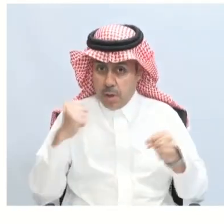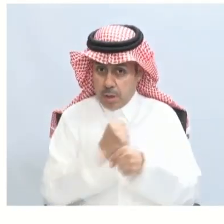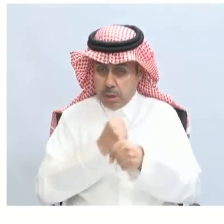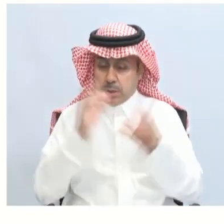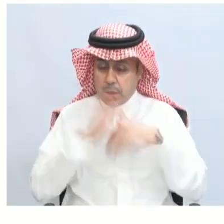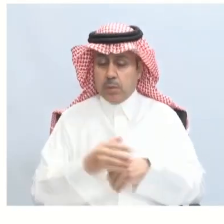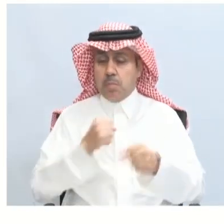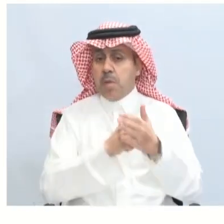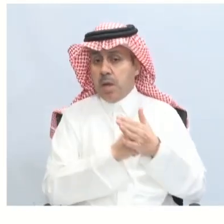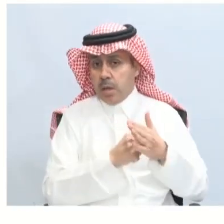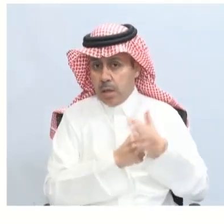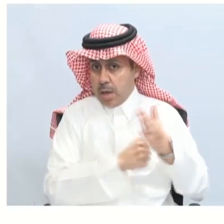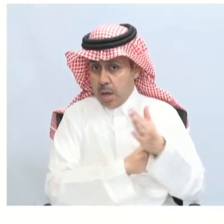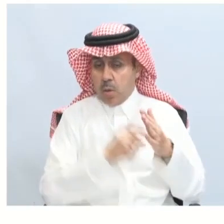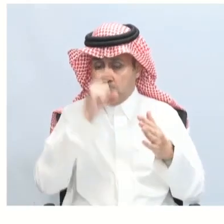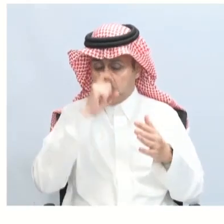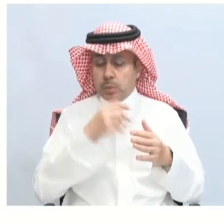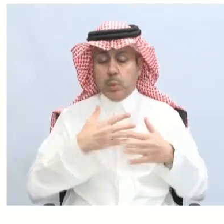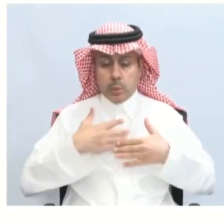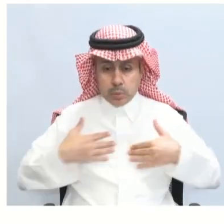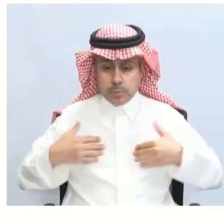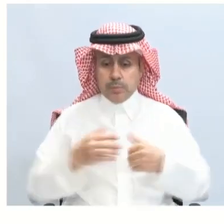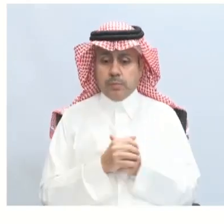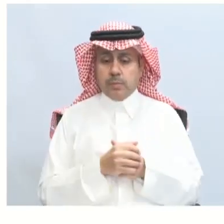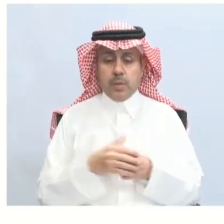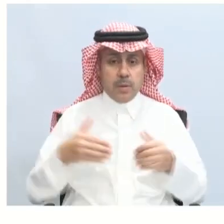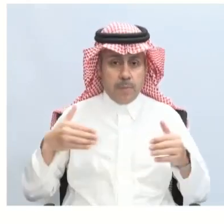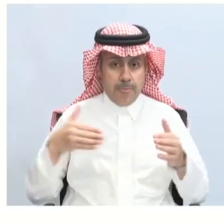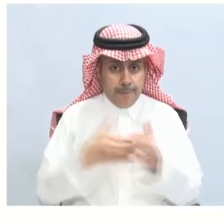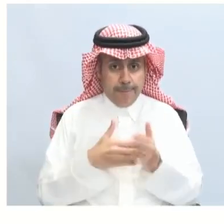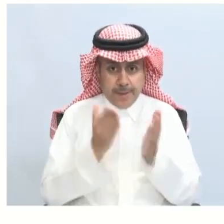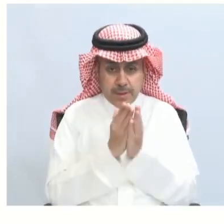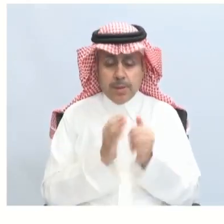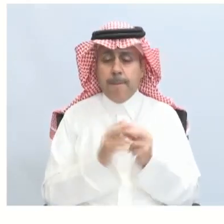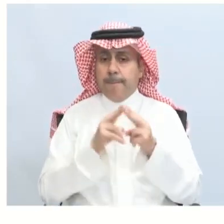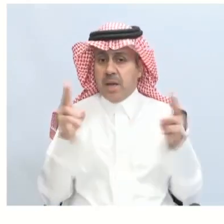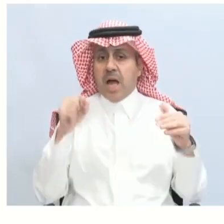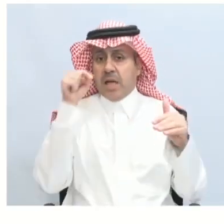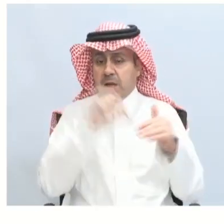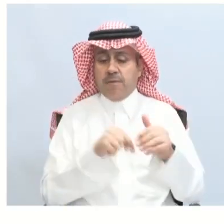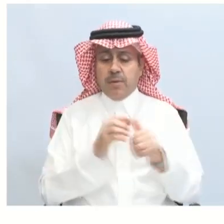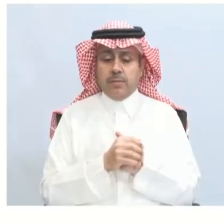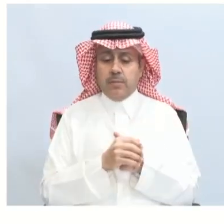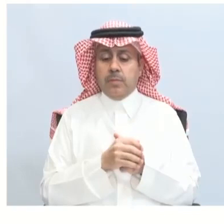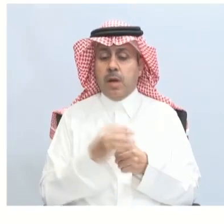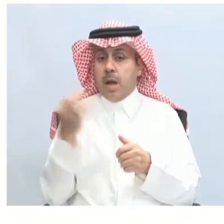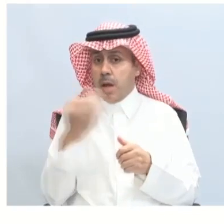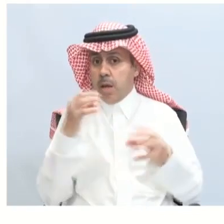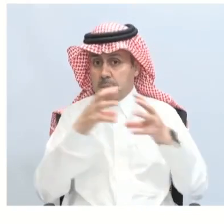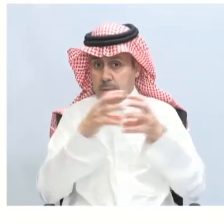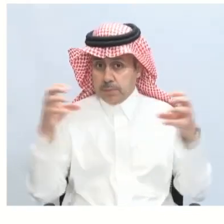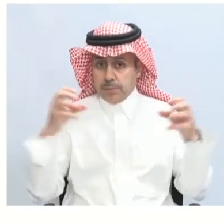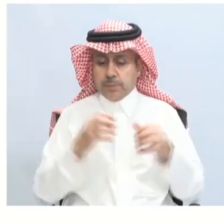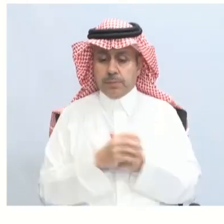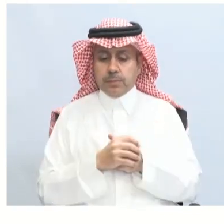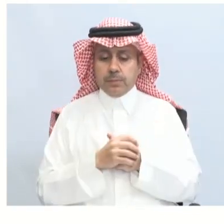باركان وشروطها وخشوعها بهذا نكون وله الحمد في نهايه هذا الدرس اولا بينا معاني الكلمات الغريبه والتي قد